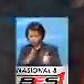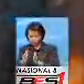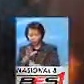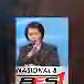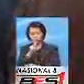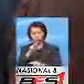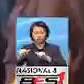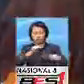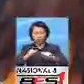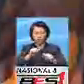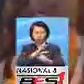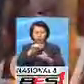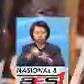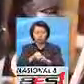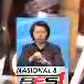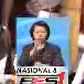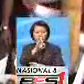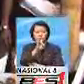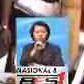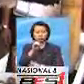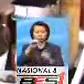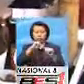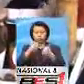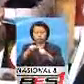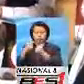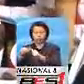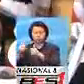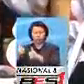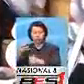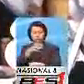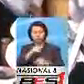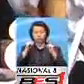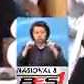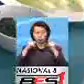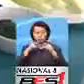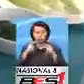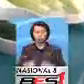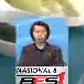172 aktiviti yang melibatkan kira-kira 80 agensi pelaksana awam dan swasta.